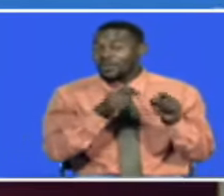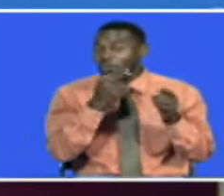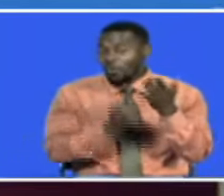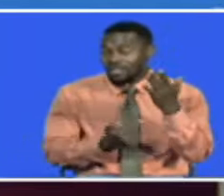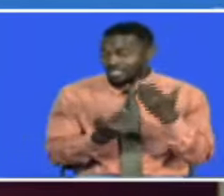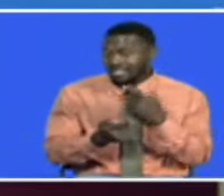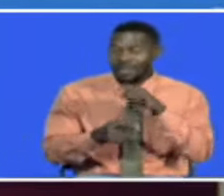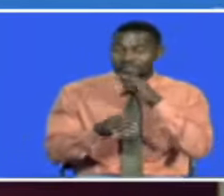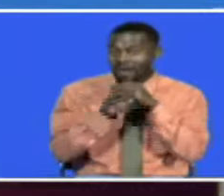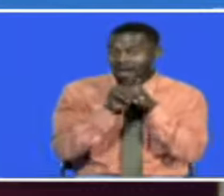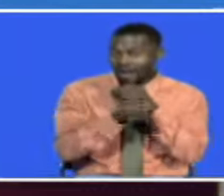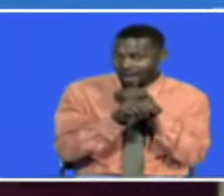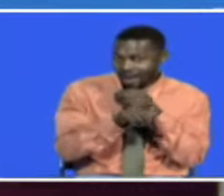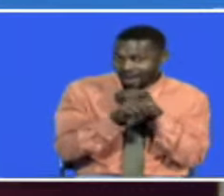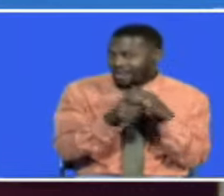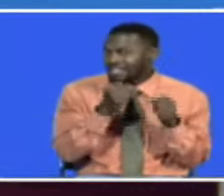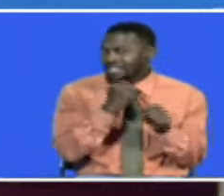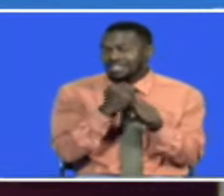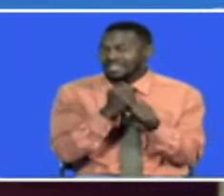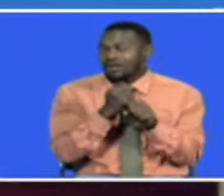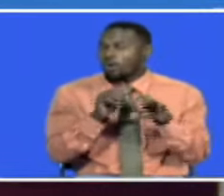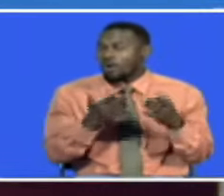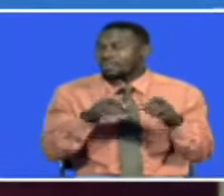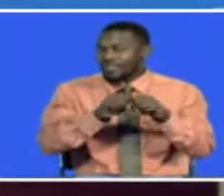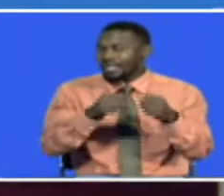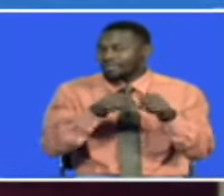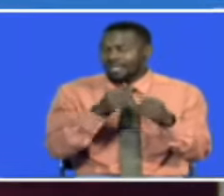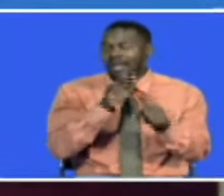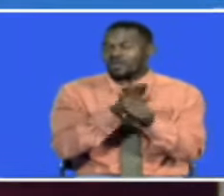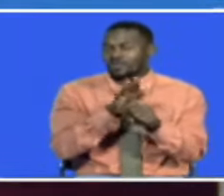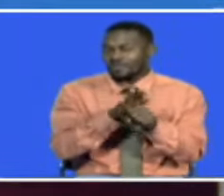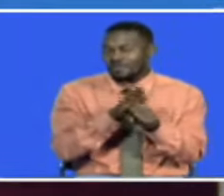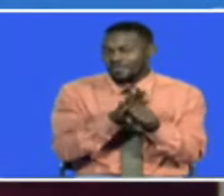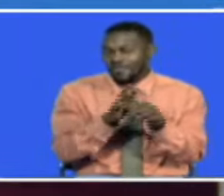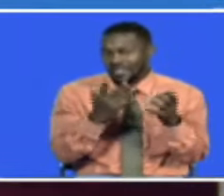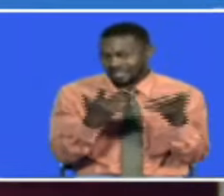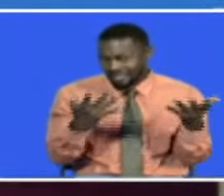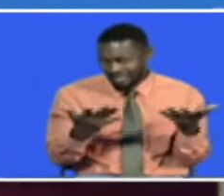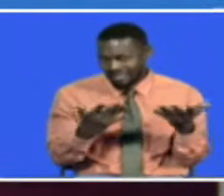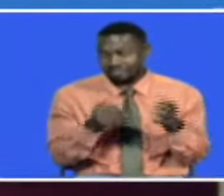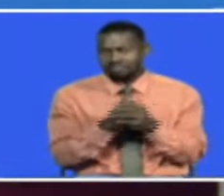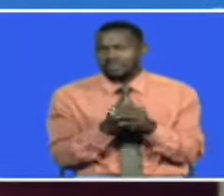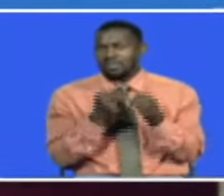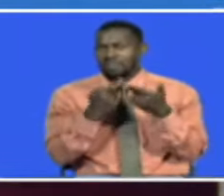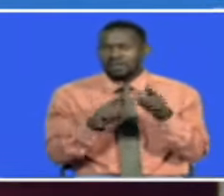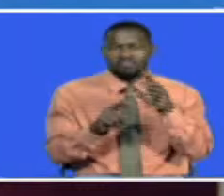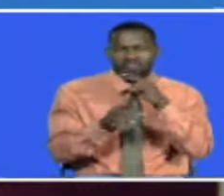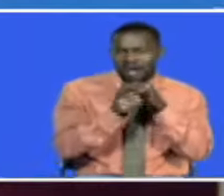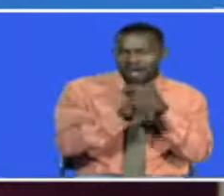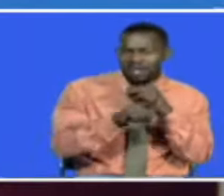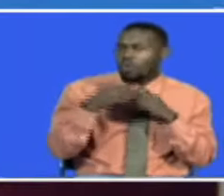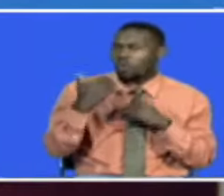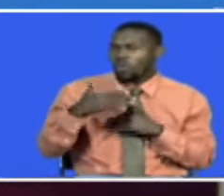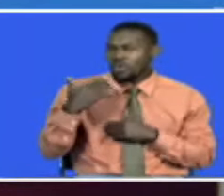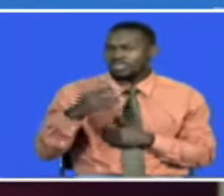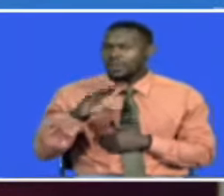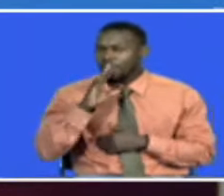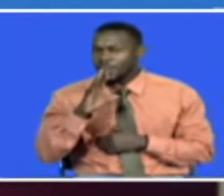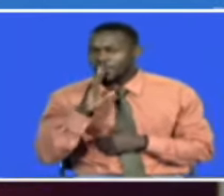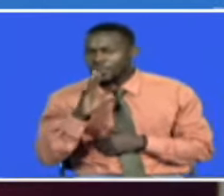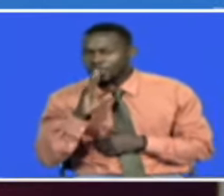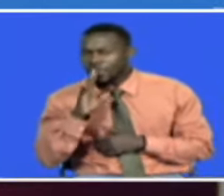dau akiwa ndani. Mbunge huyo wa zamani wa Mathira aidha hakuwa na maneno mepesi kwa upinzani,